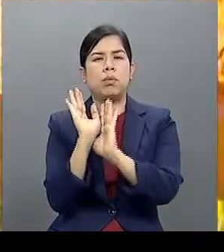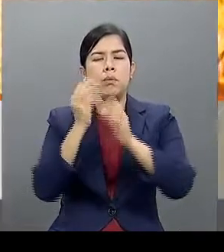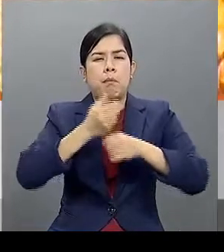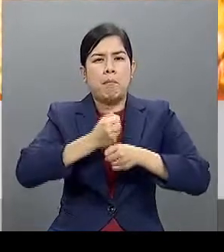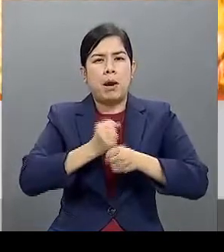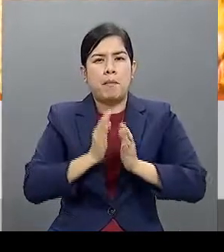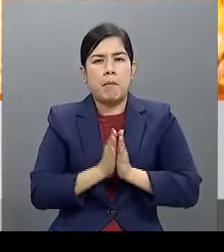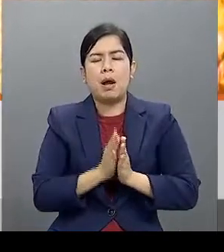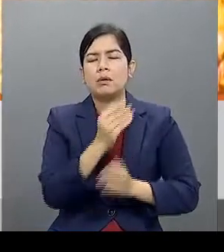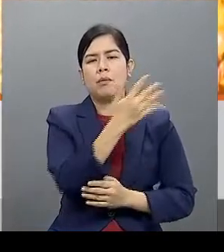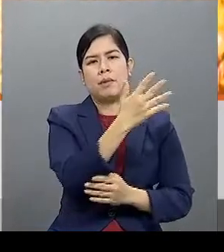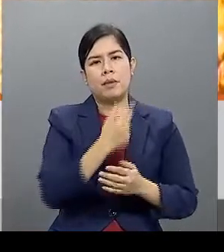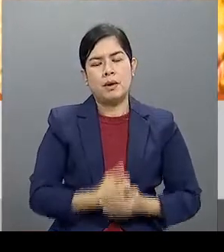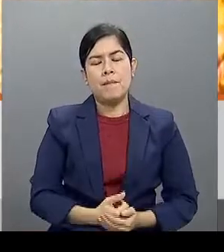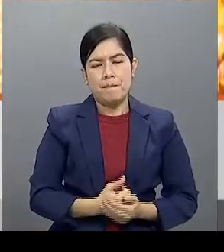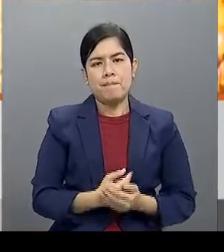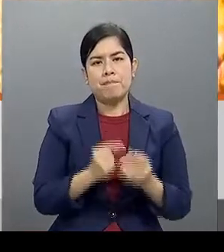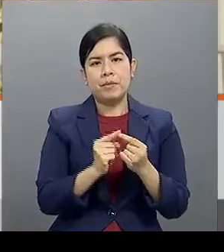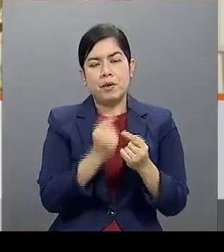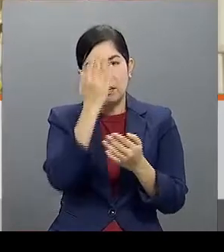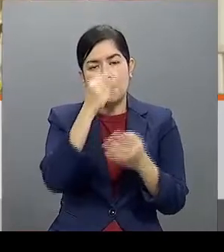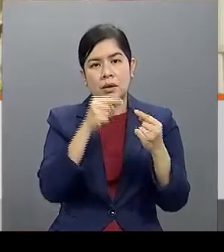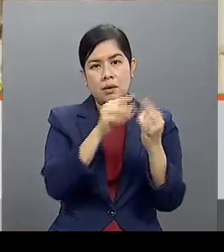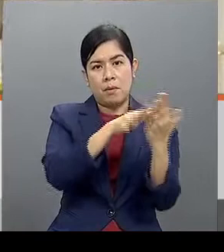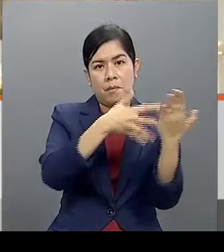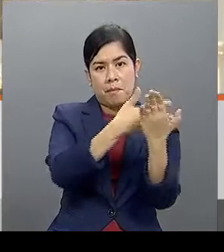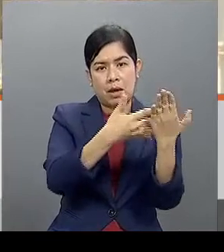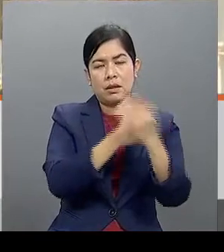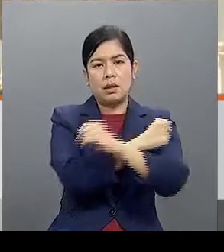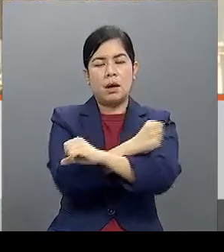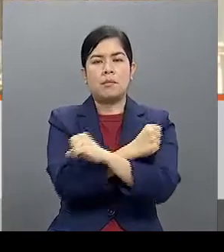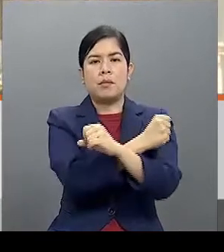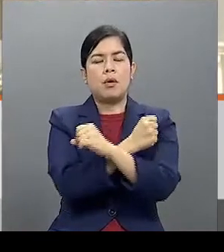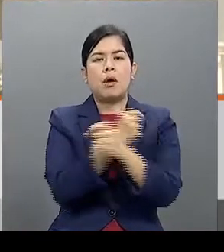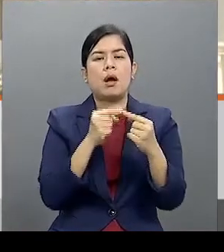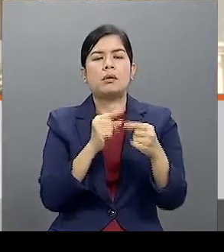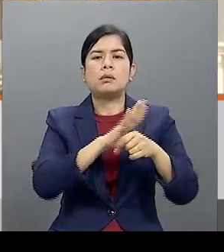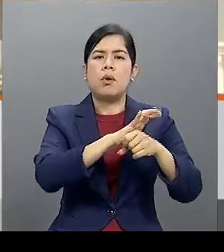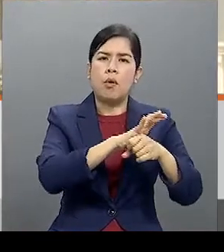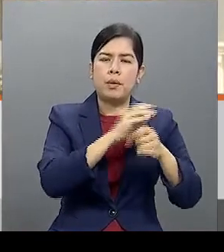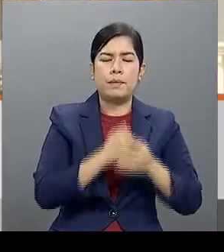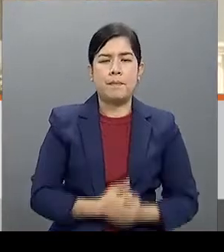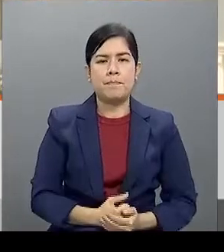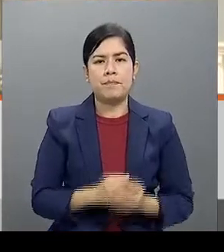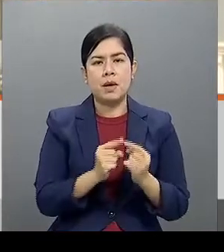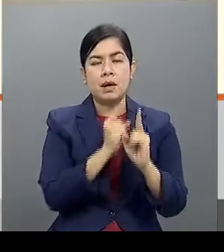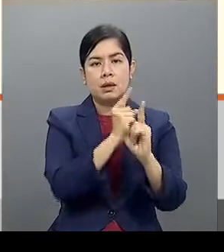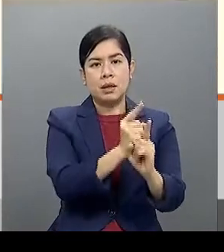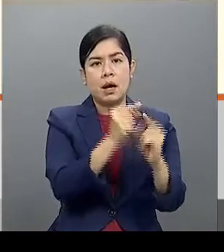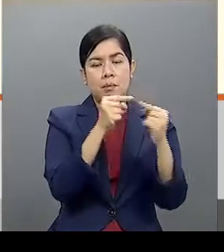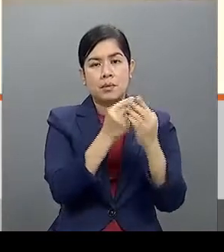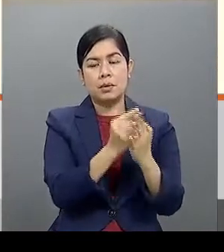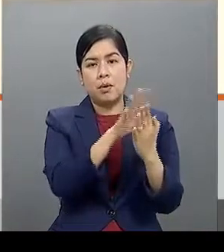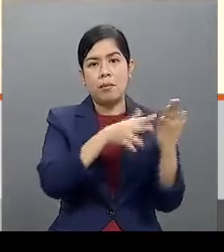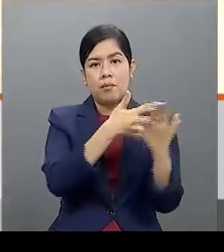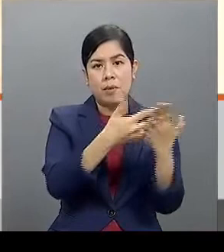ญตามคุ้มวัดต่างๆจากมาตรการป้องกันโควิด-19 เพื่อสืบสานประเพณีวัดต่างๆในคุ้มคู่เมืองยังจัดสุมประ